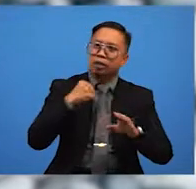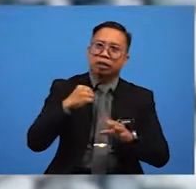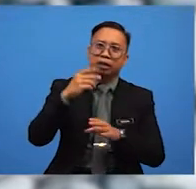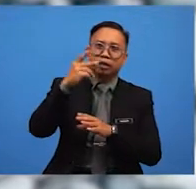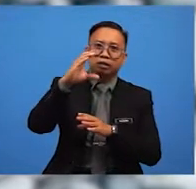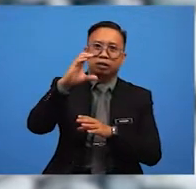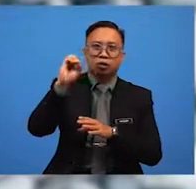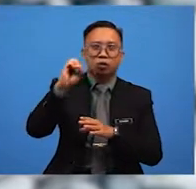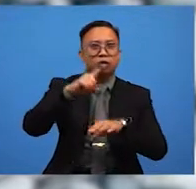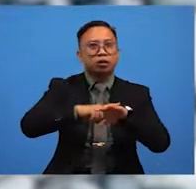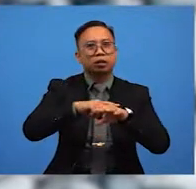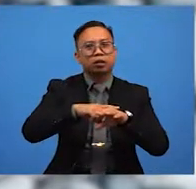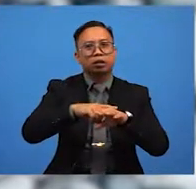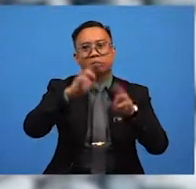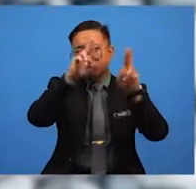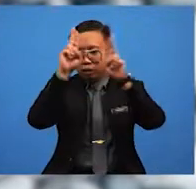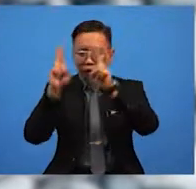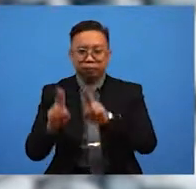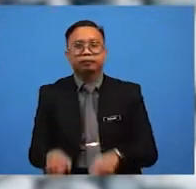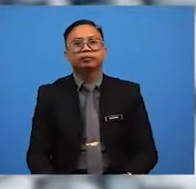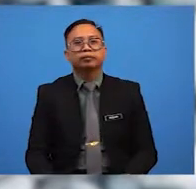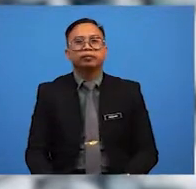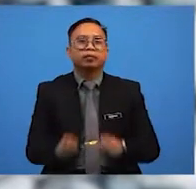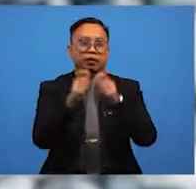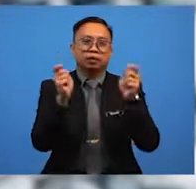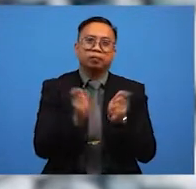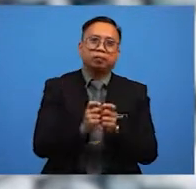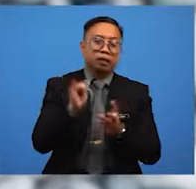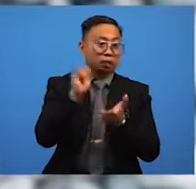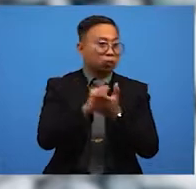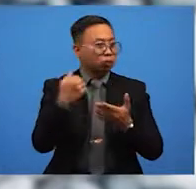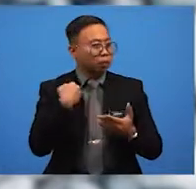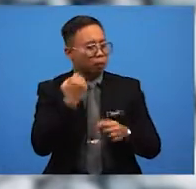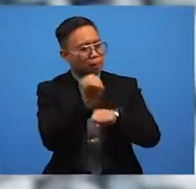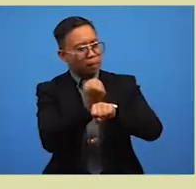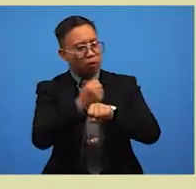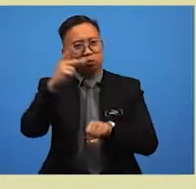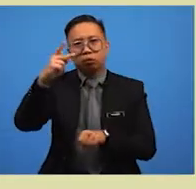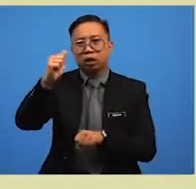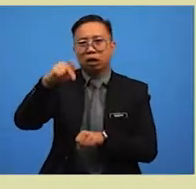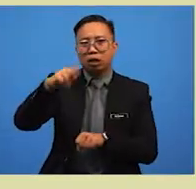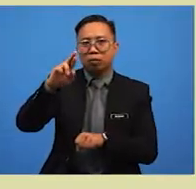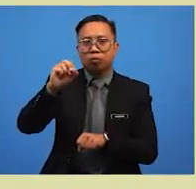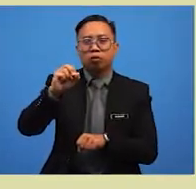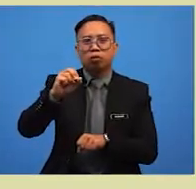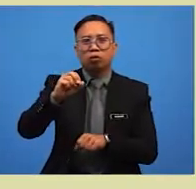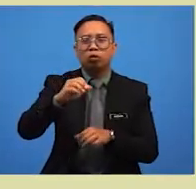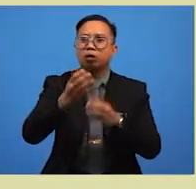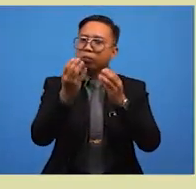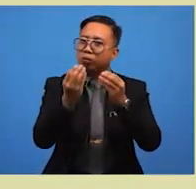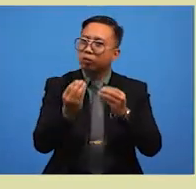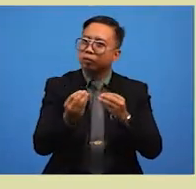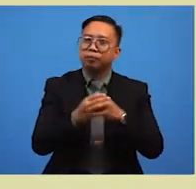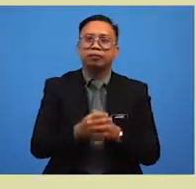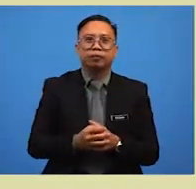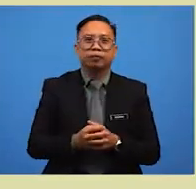atmosfera. Tambahan pula, kawasan itu mempunyai batu kapur yang lembut. Mula-mula, air hujan